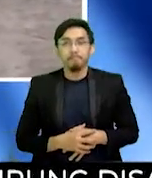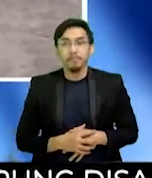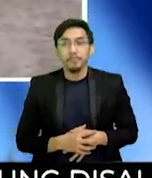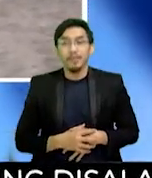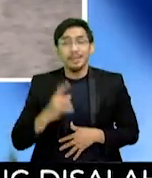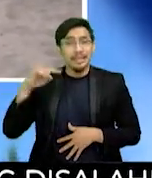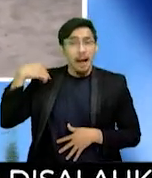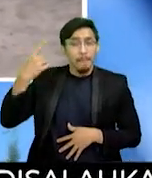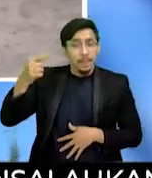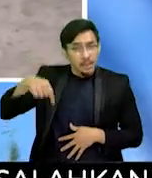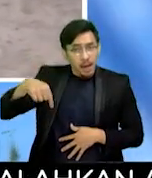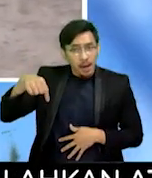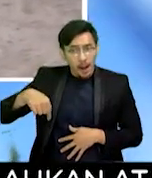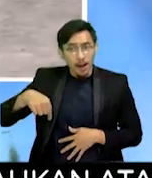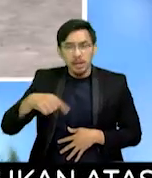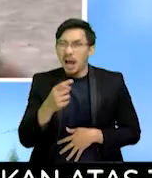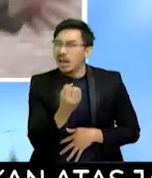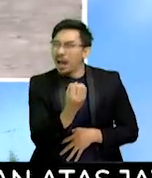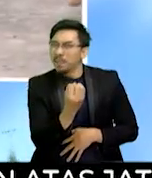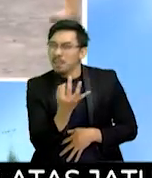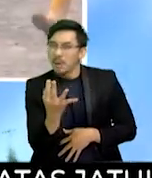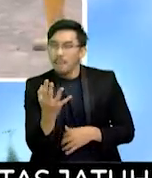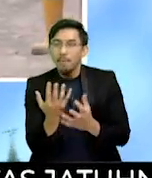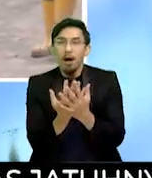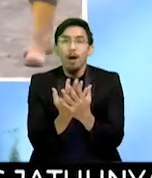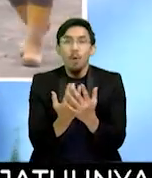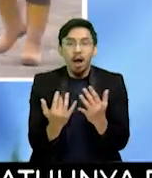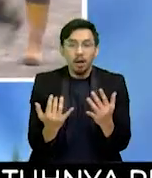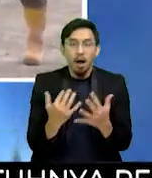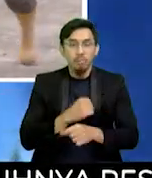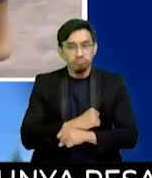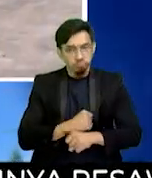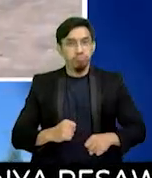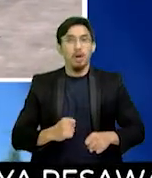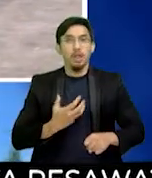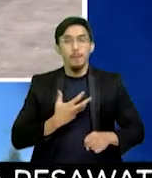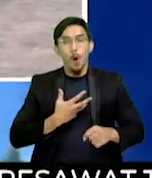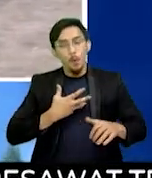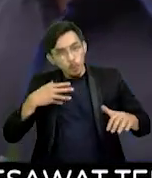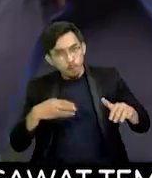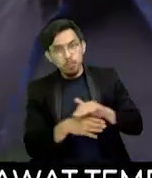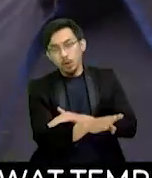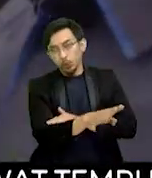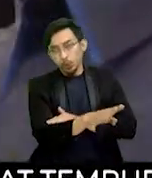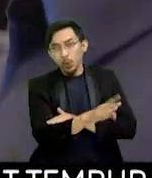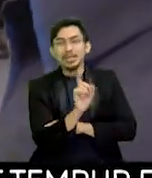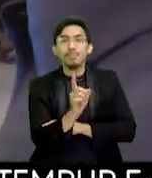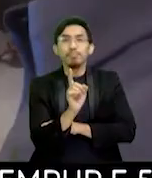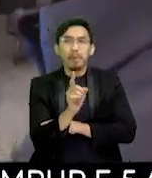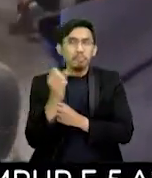ini masih ada beberapa warga yang nekat untuk masuk ke dalam karena mereka menuturkan ada